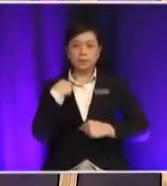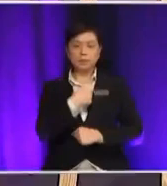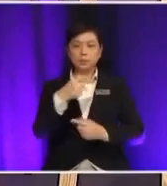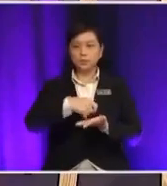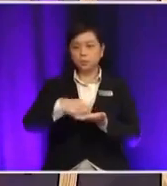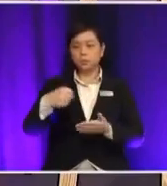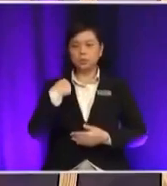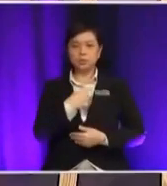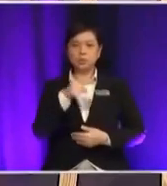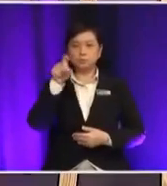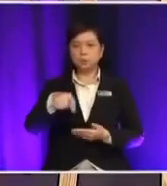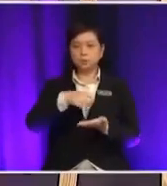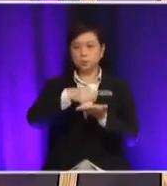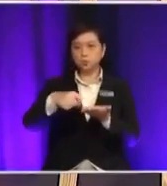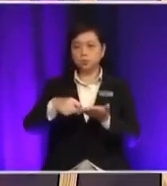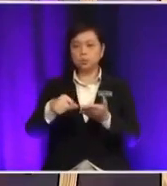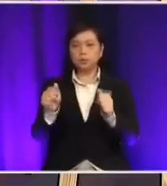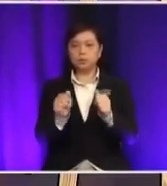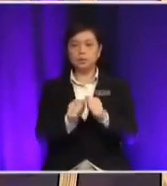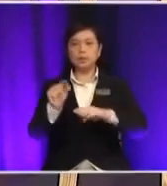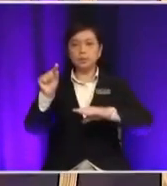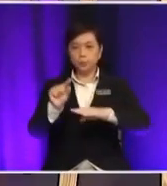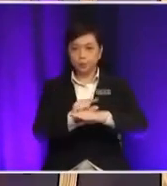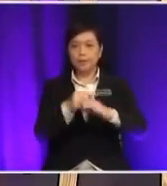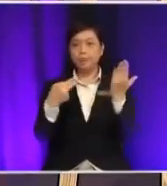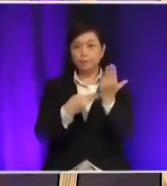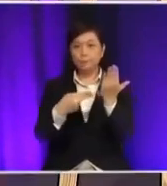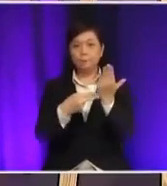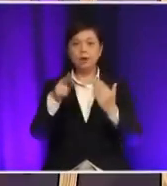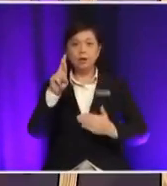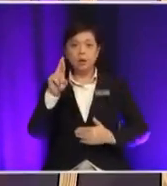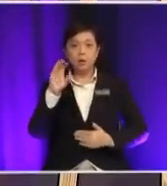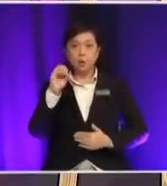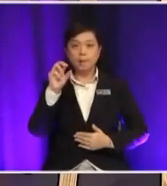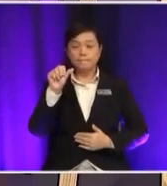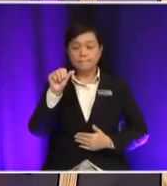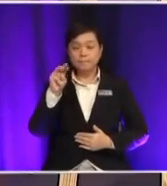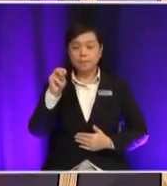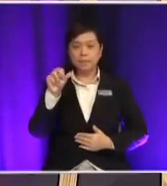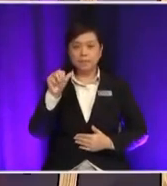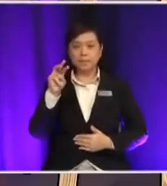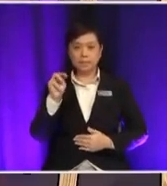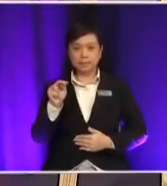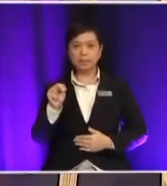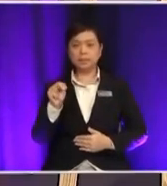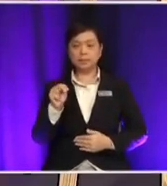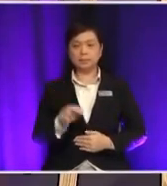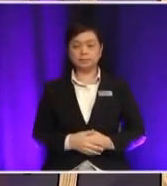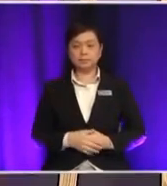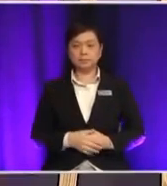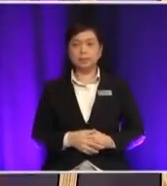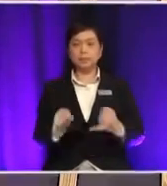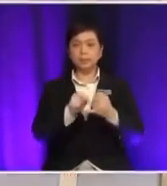hendaklah menulis dengan menggunakan huruf Roman jangan tulis menggunakan rumus oke son yuk cleolus dan